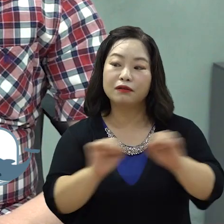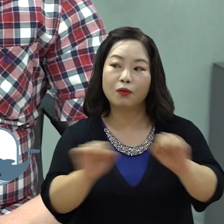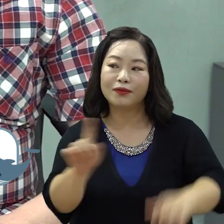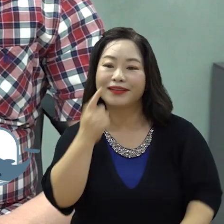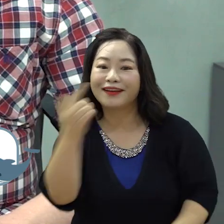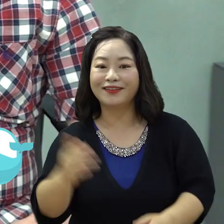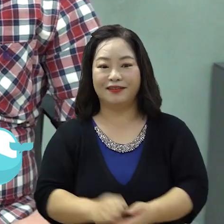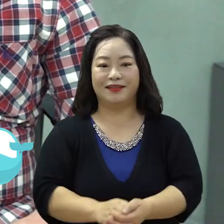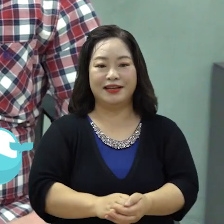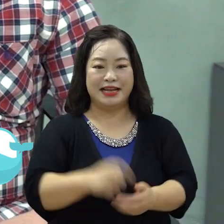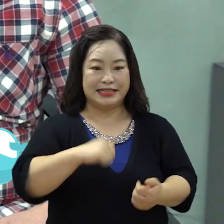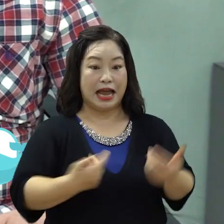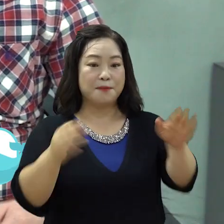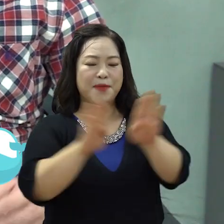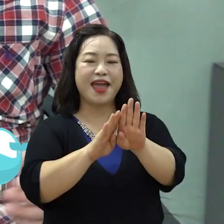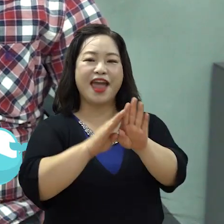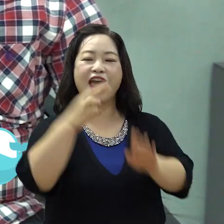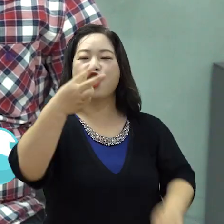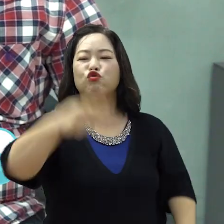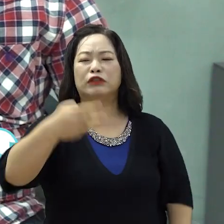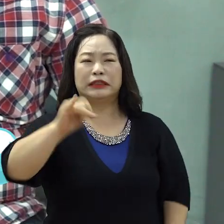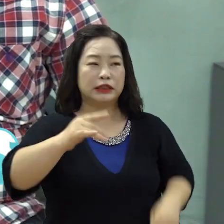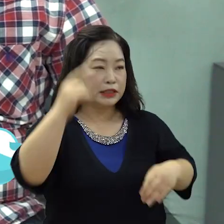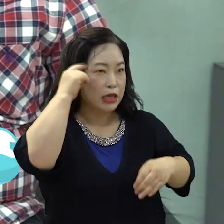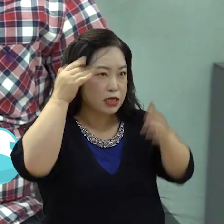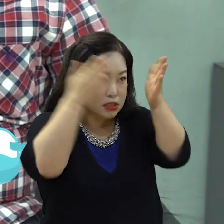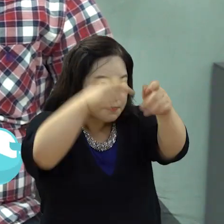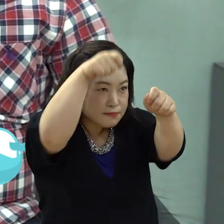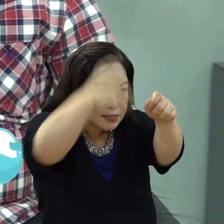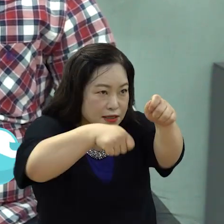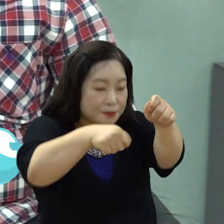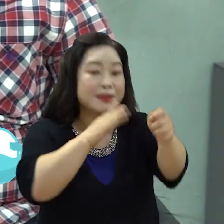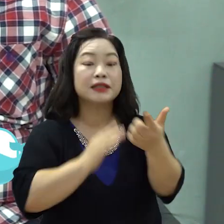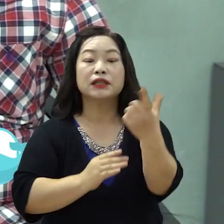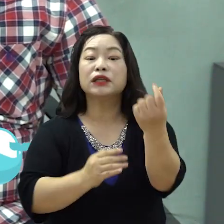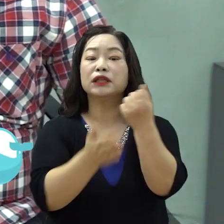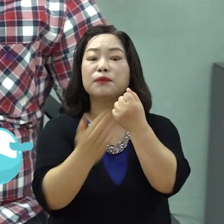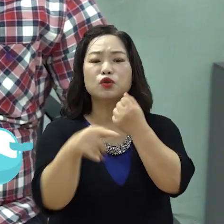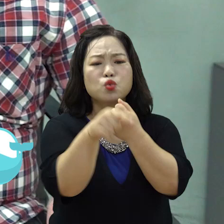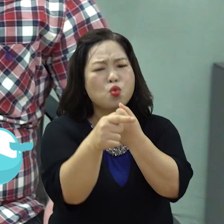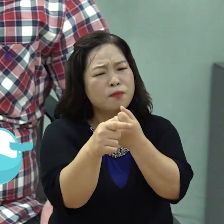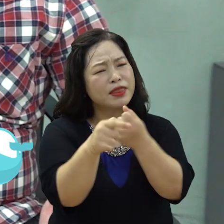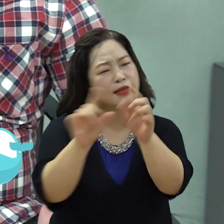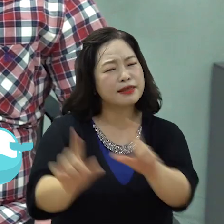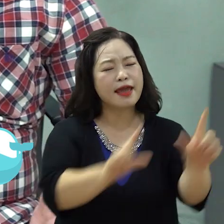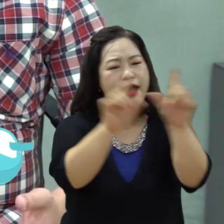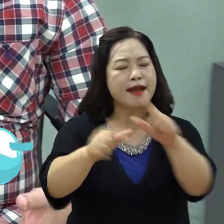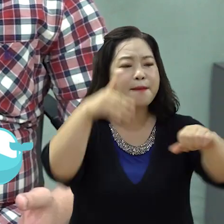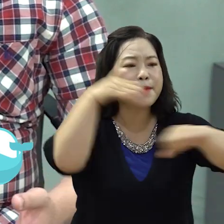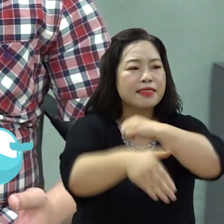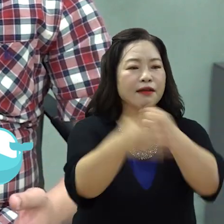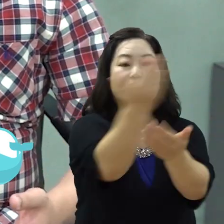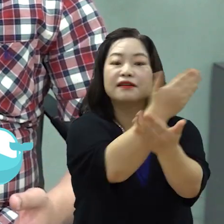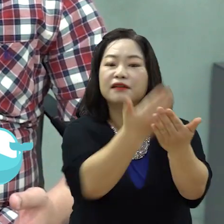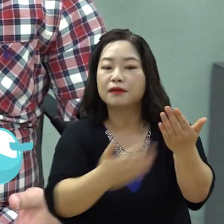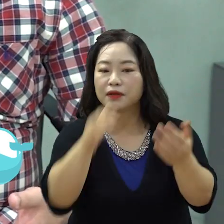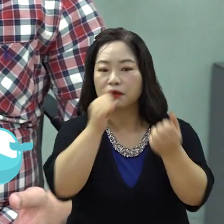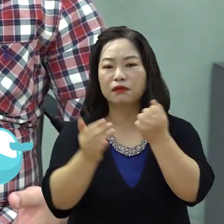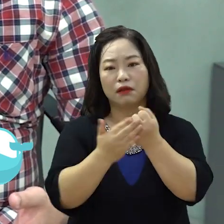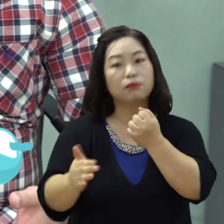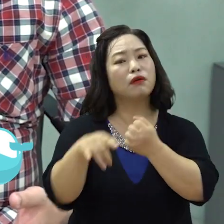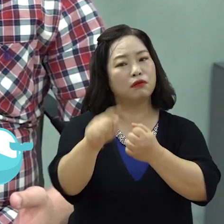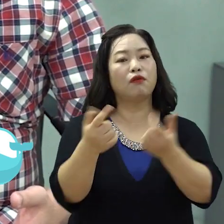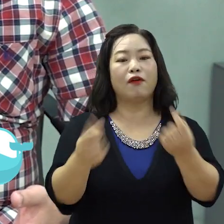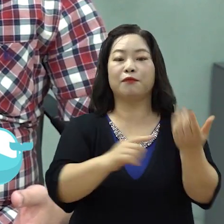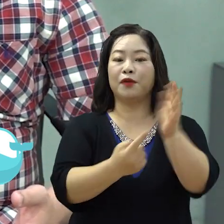행동들이 어떻게 보셨어요? 자폐인들 그런 루틴이라고 표현해야 될까요? 그런 것이 좀 있어서 그런 생활 패턴이 나오는 데 있어서